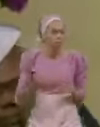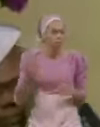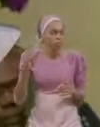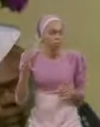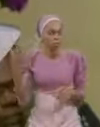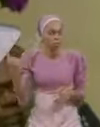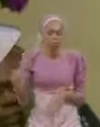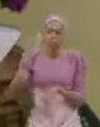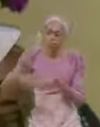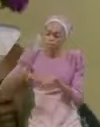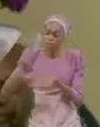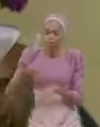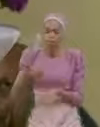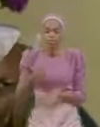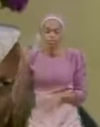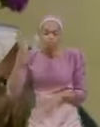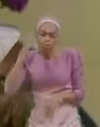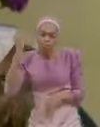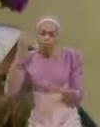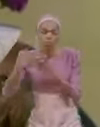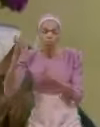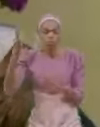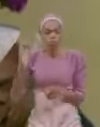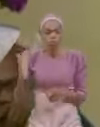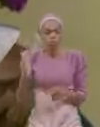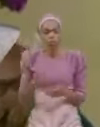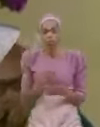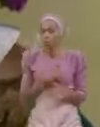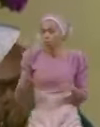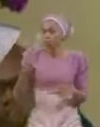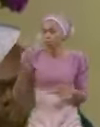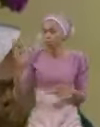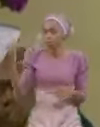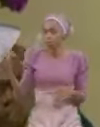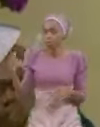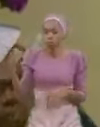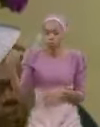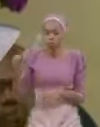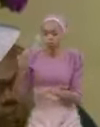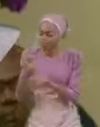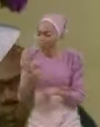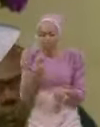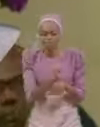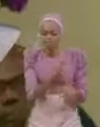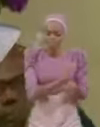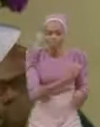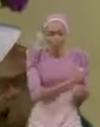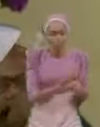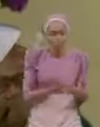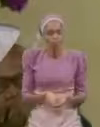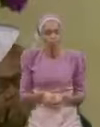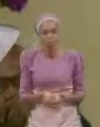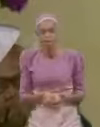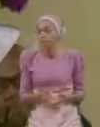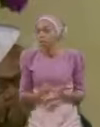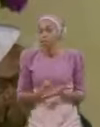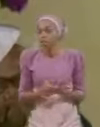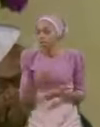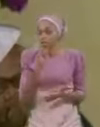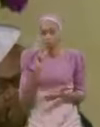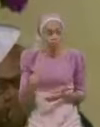Marie du fait que tu es au pied de Jésus Marie Mar quelque pas ne veut pas dire que Marie ne veut pas ton